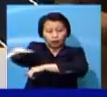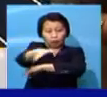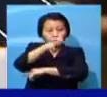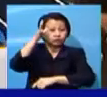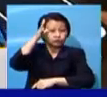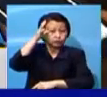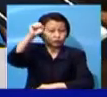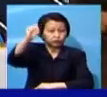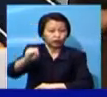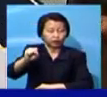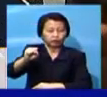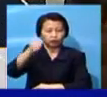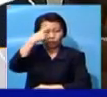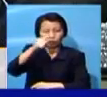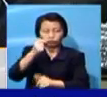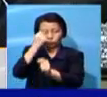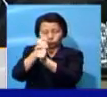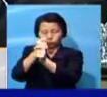tujuan-tujuan